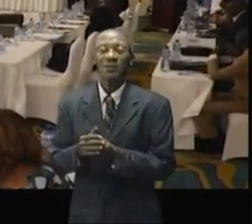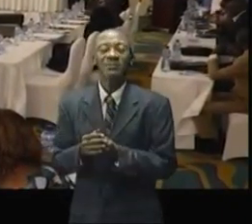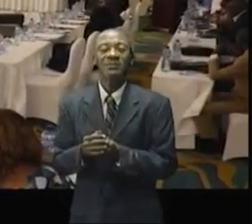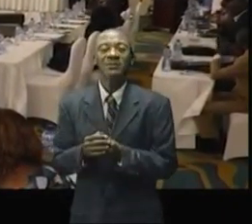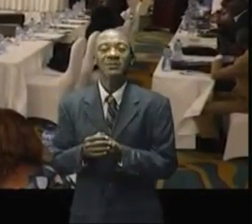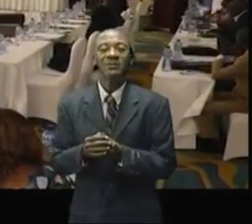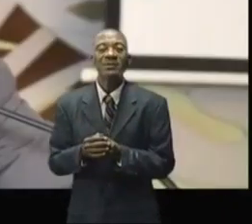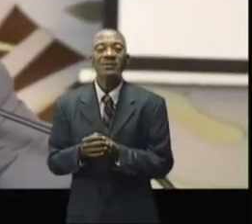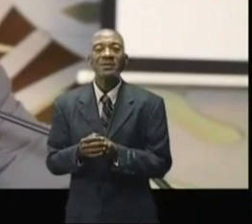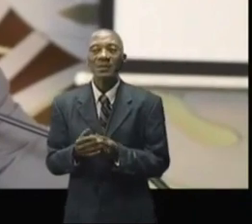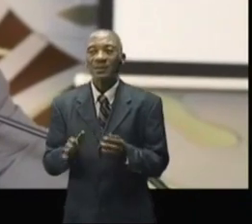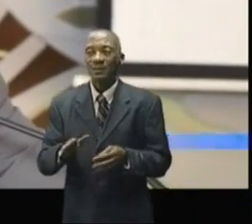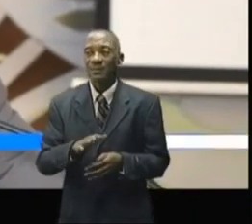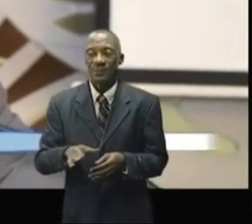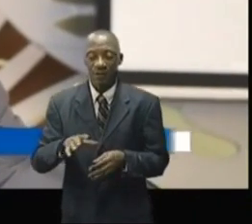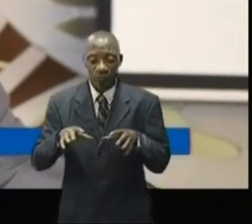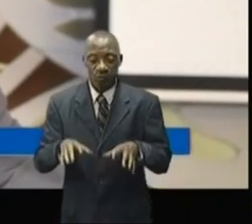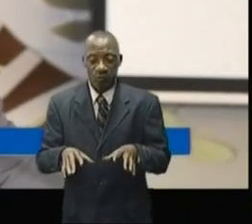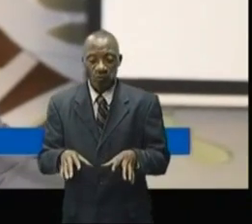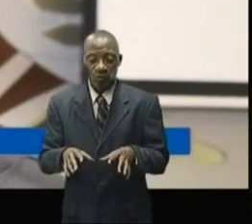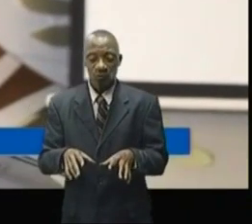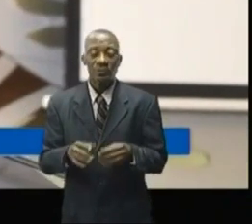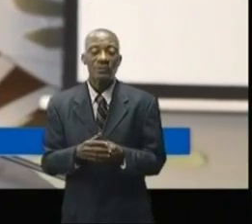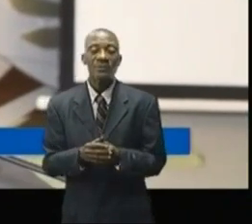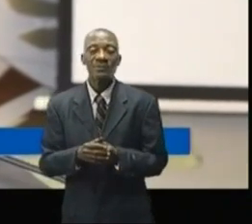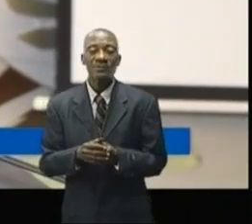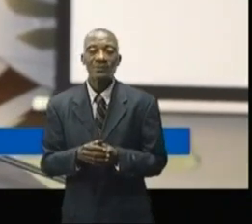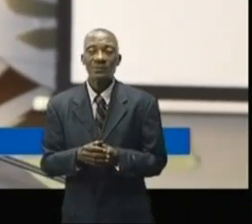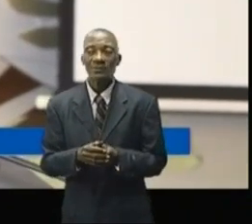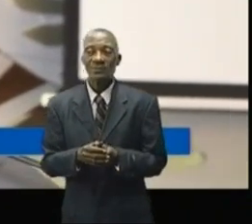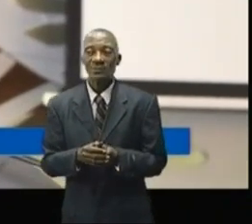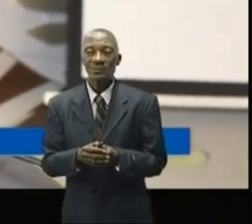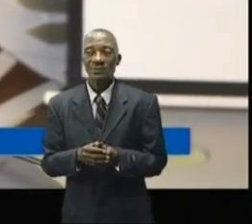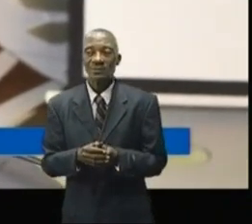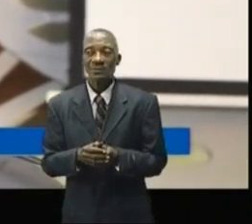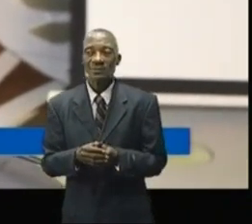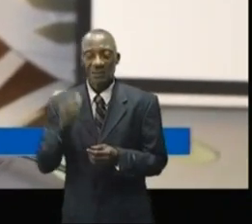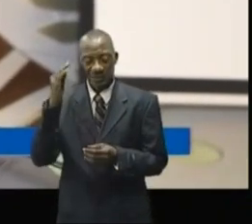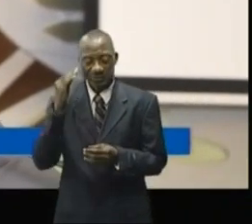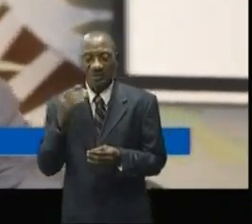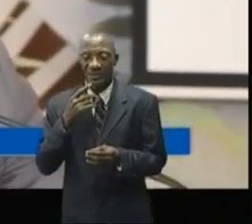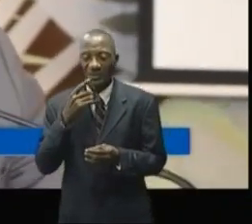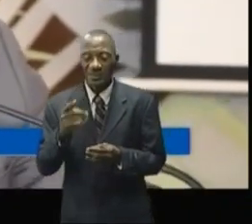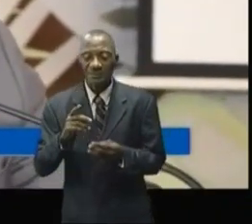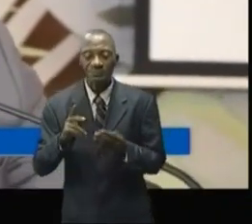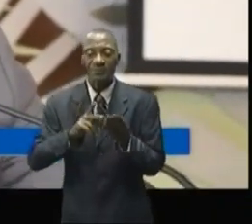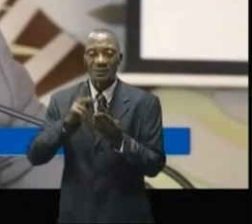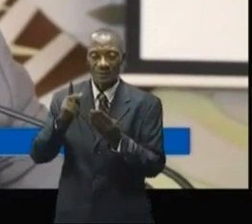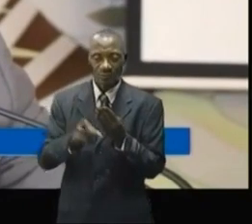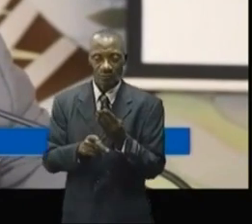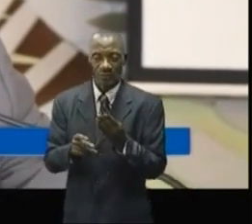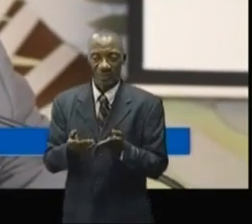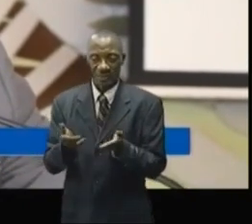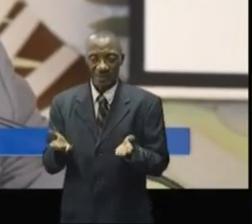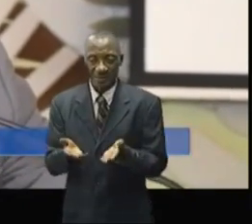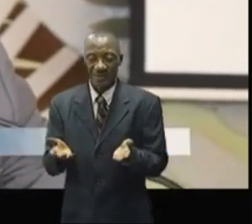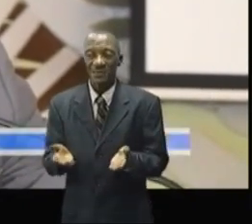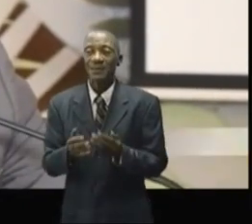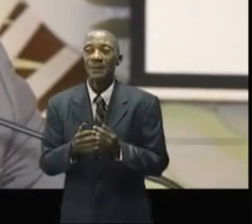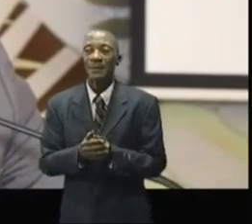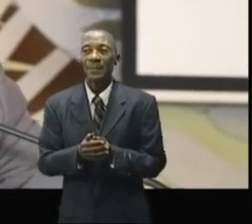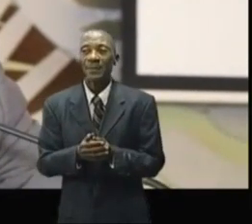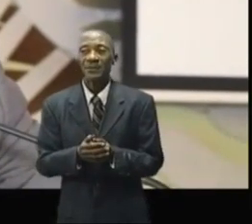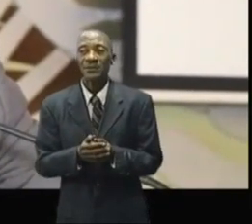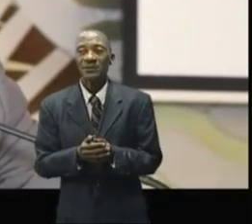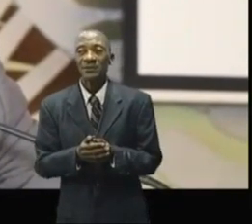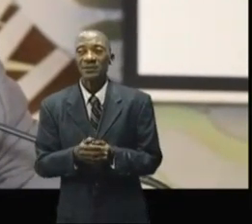démocratique du Congo. Le projet gestion communautaire des forêts Miombo dans le sud-est du Katanga a obtenu des résultats